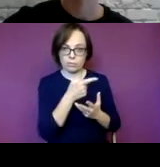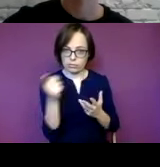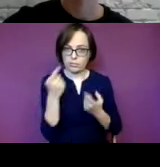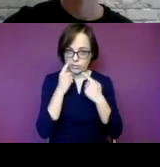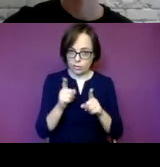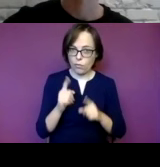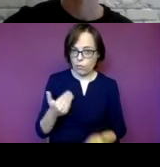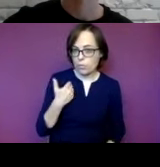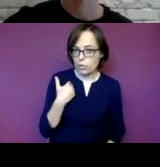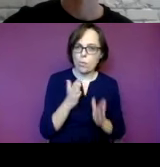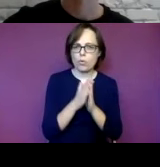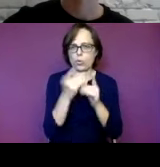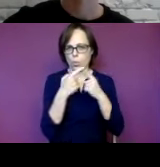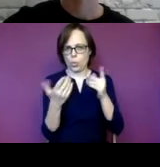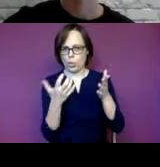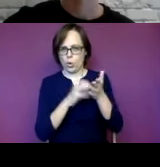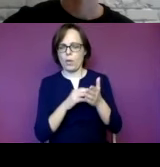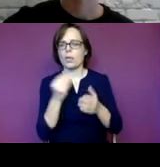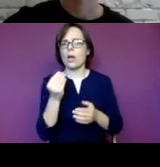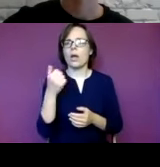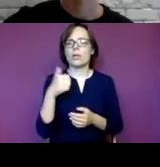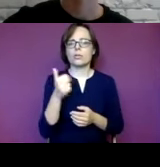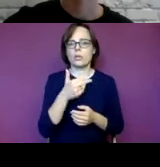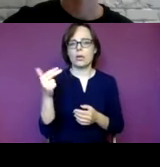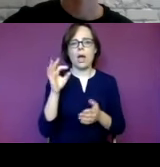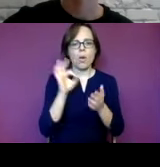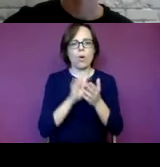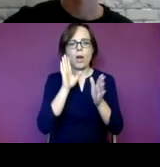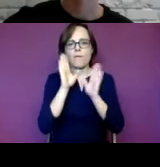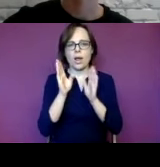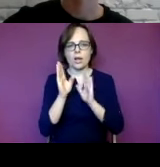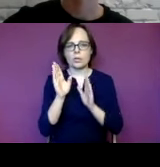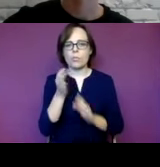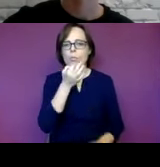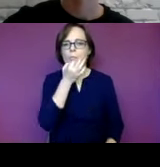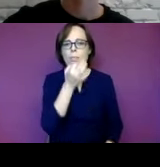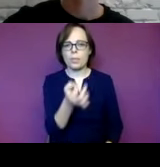I jeszcze jeden wątek poruszę, bo pojawiło się na Facebooku jakieś takie pytanie.